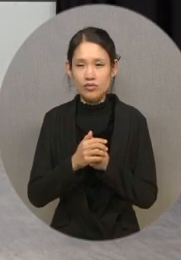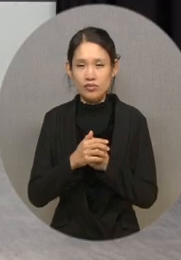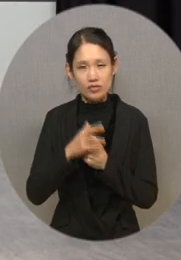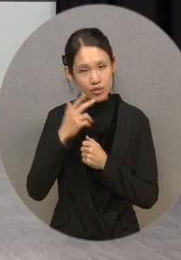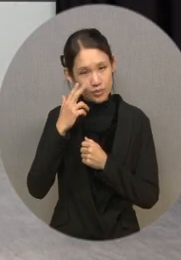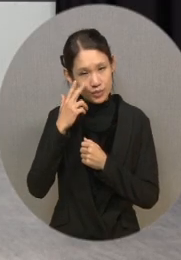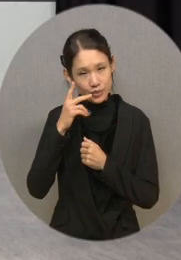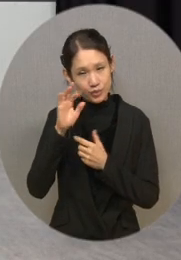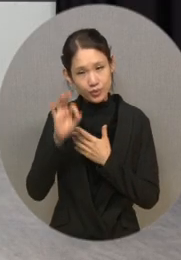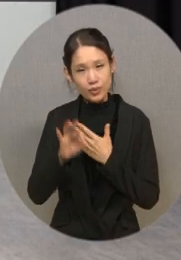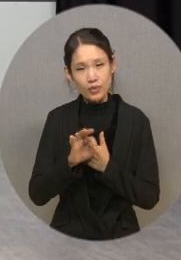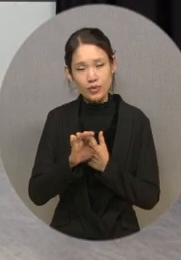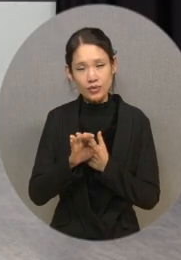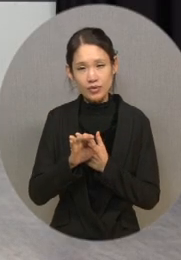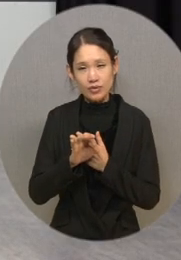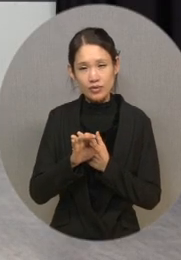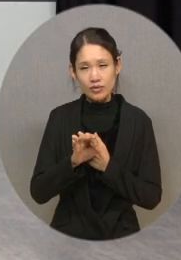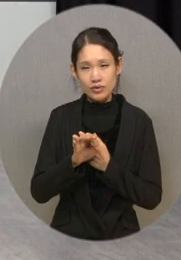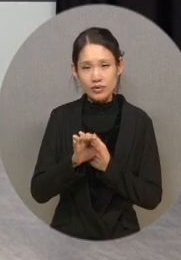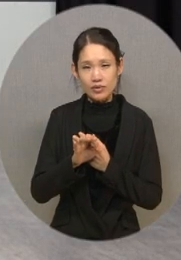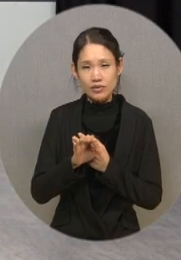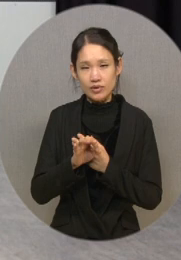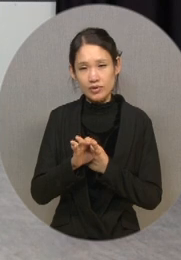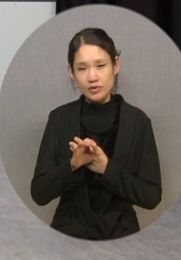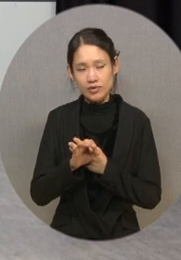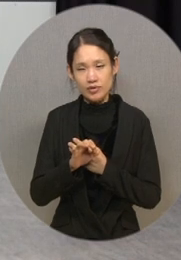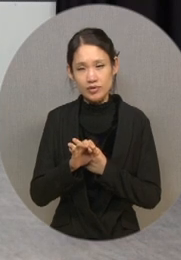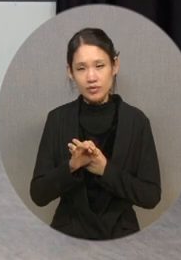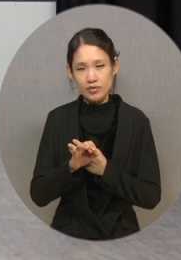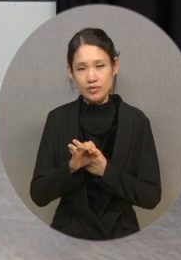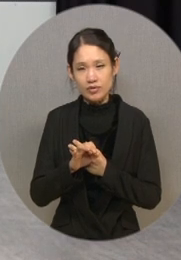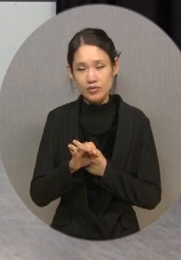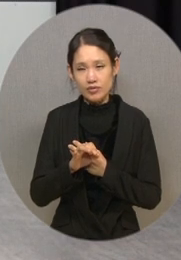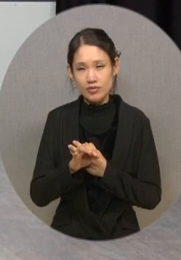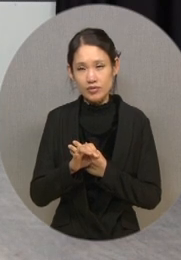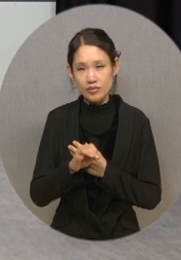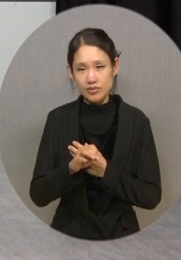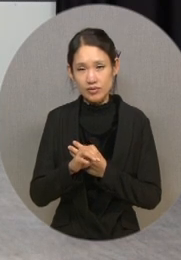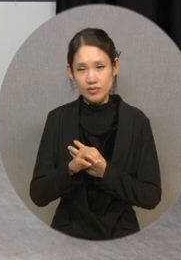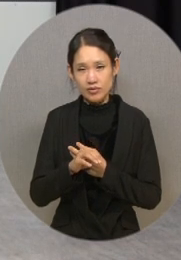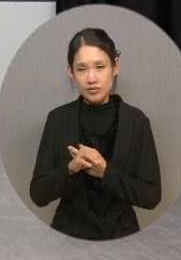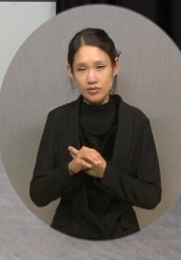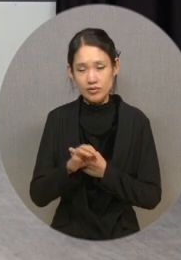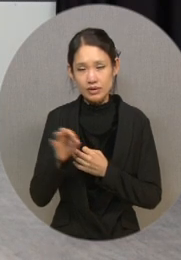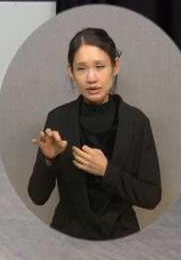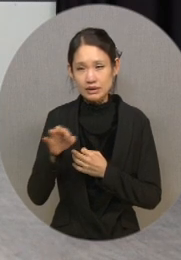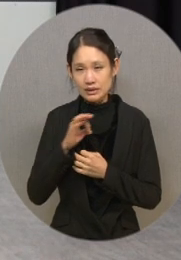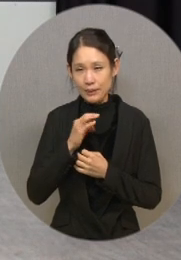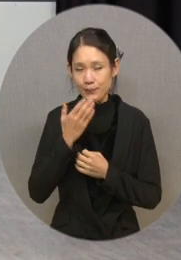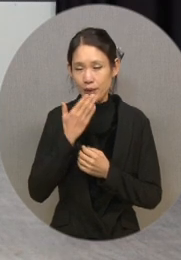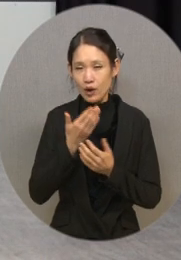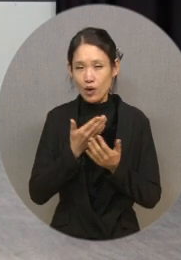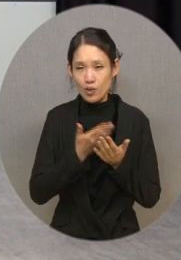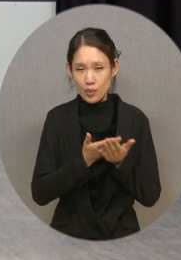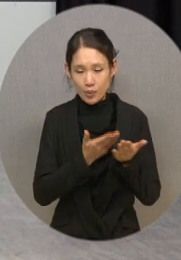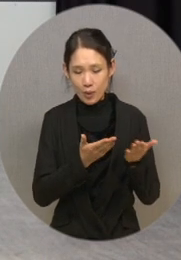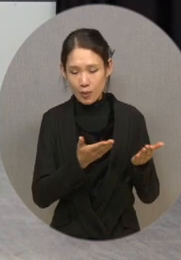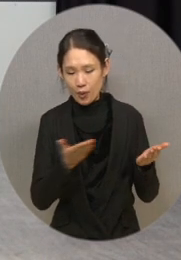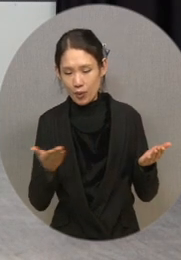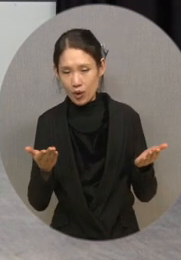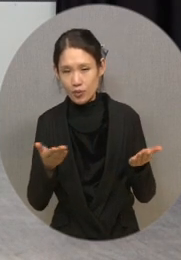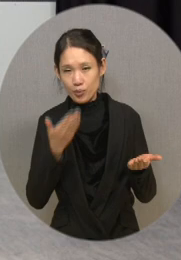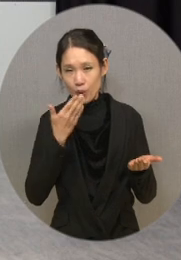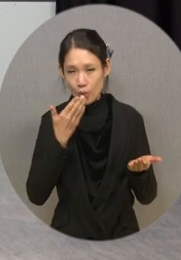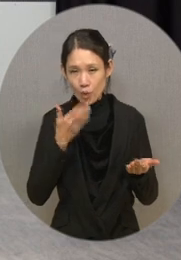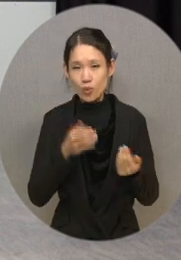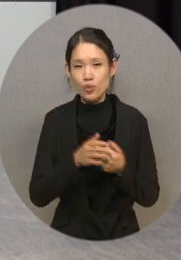같은 데 가보면은 동네에서 그 뭐 많이 주고 음식 벌려놓고 와서 먹고 무료로